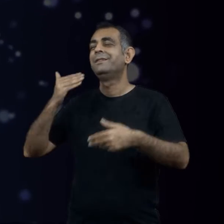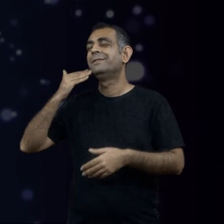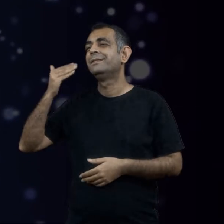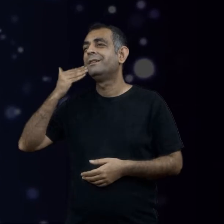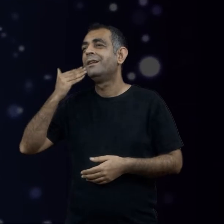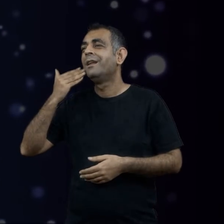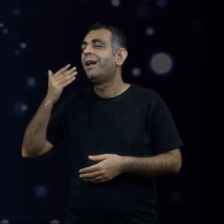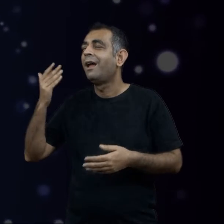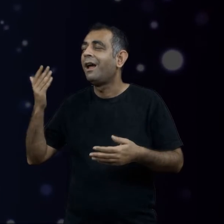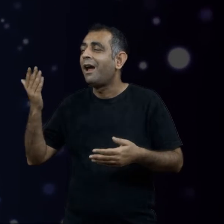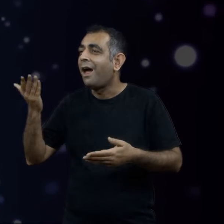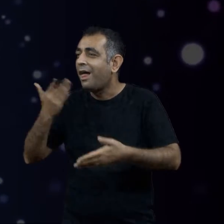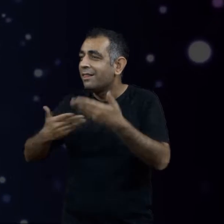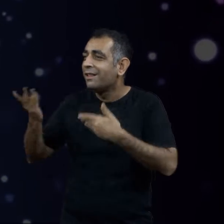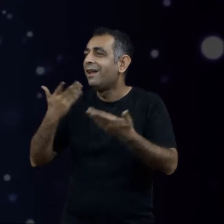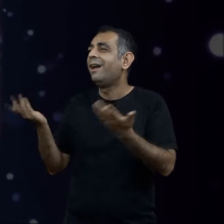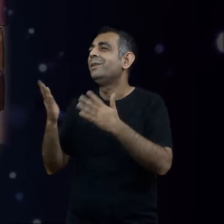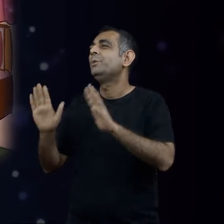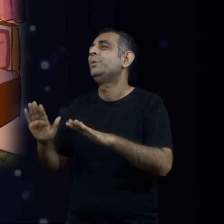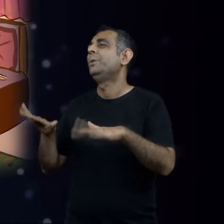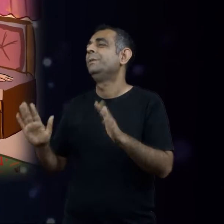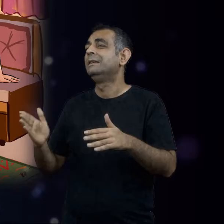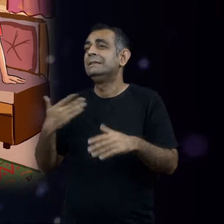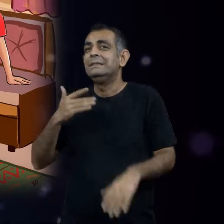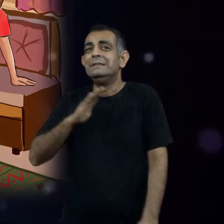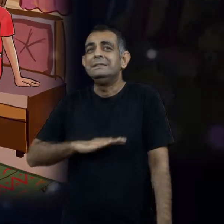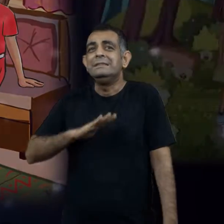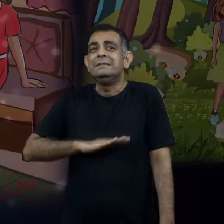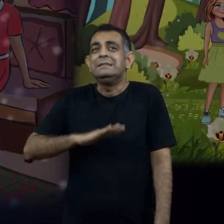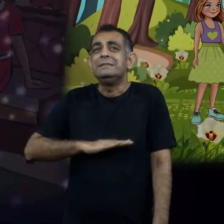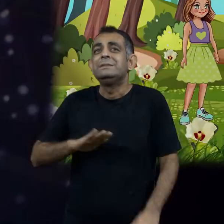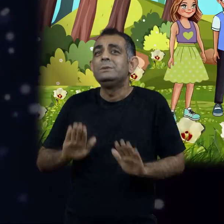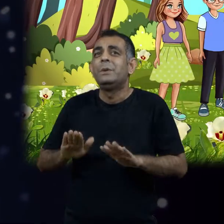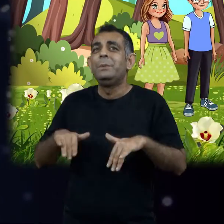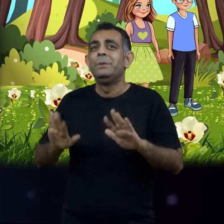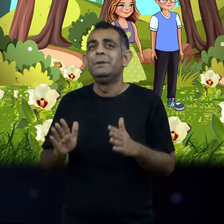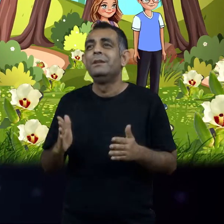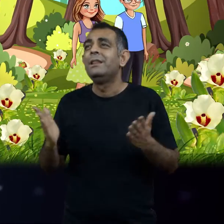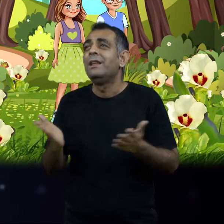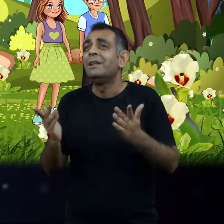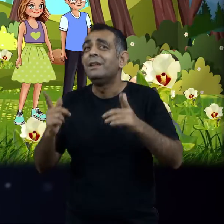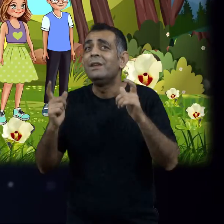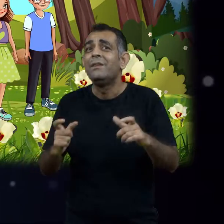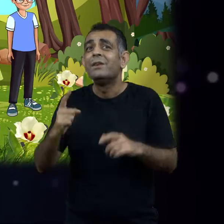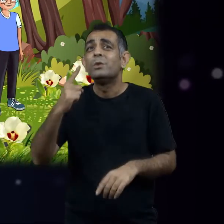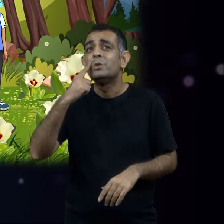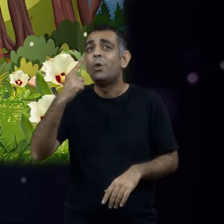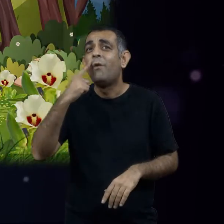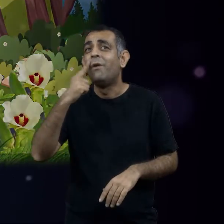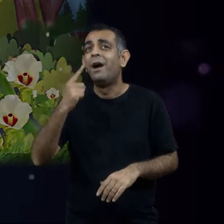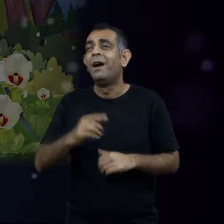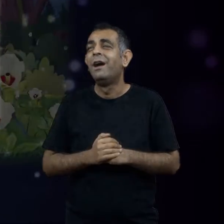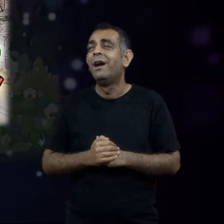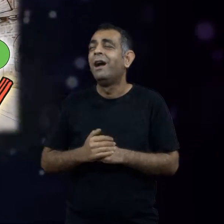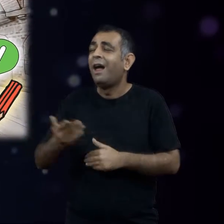Anlat masalcı yine, anlat haydi durma. Yerimizde duramıyoruz,